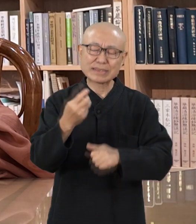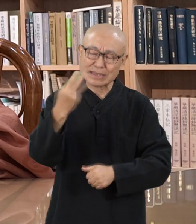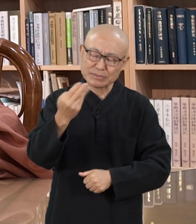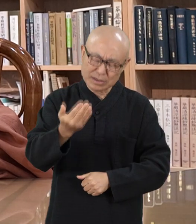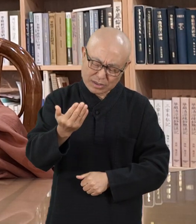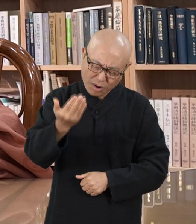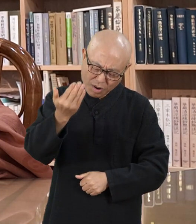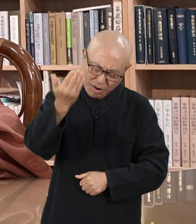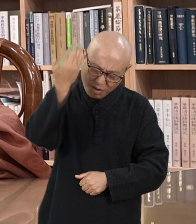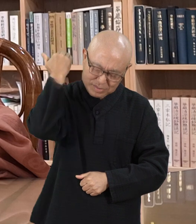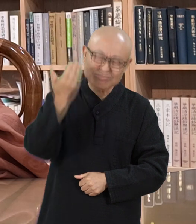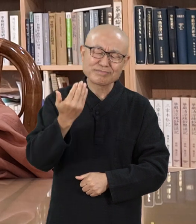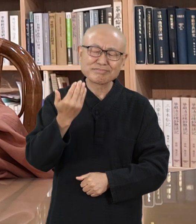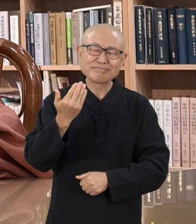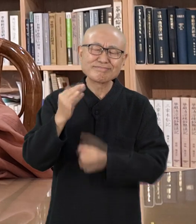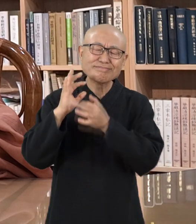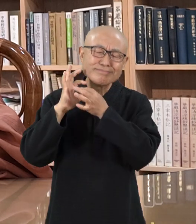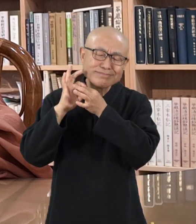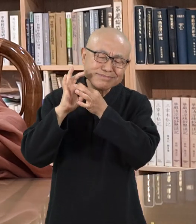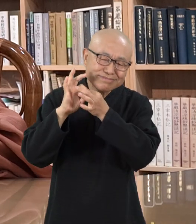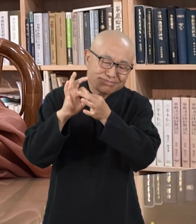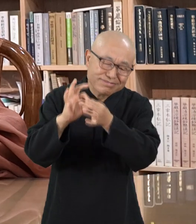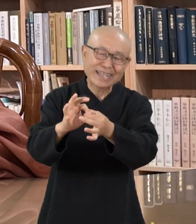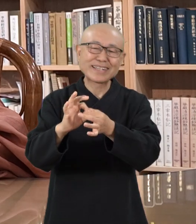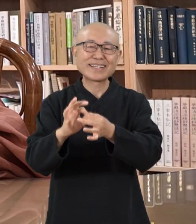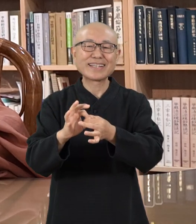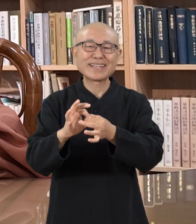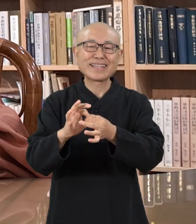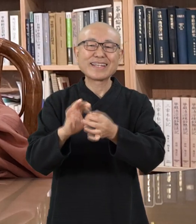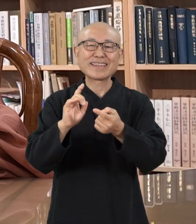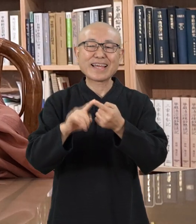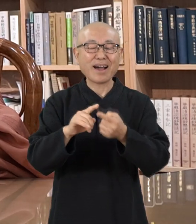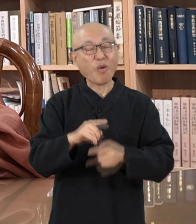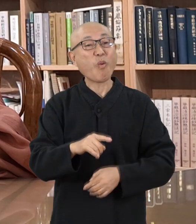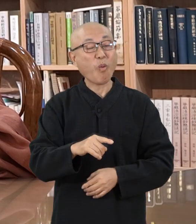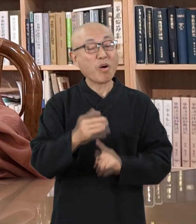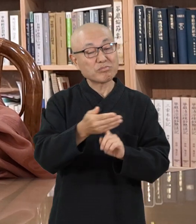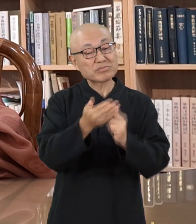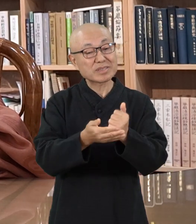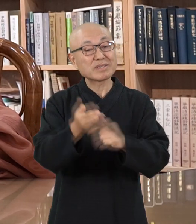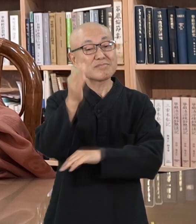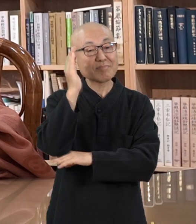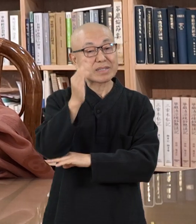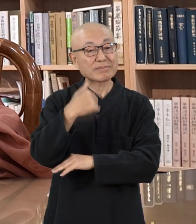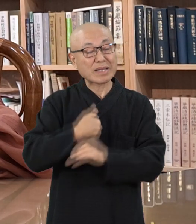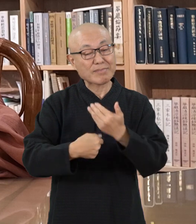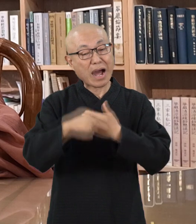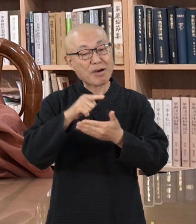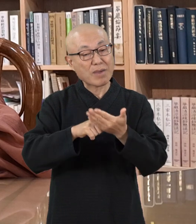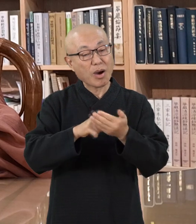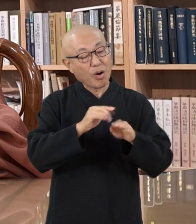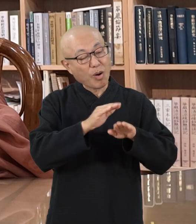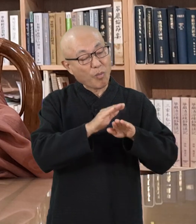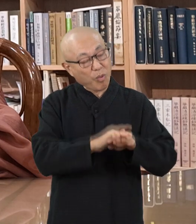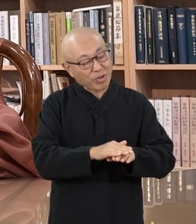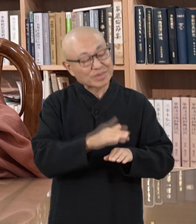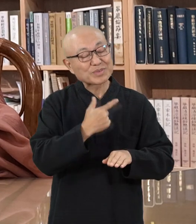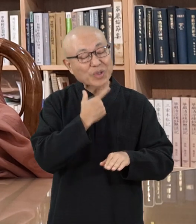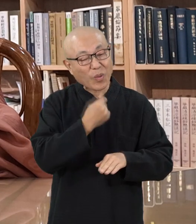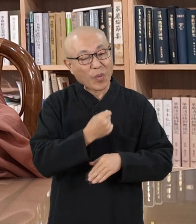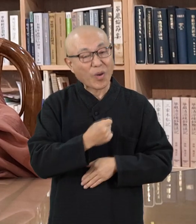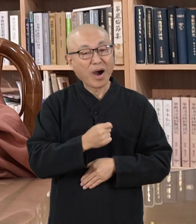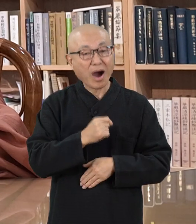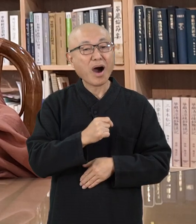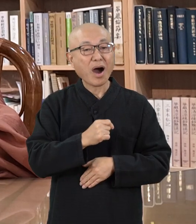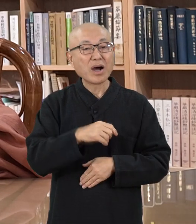지금 이어지고 있습니다만 거기에서 난 저분의 말씀이 내 마음에 간직하고 싶고 또 저런